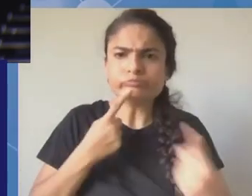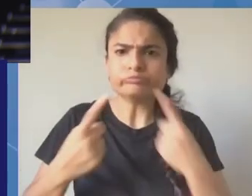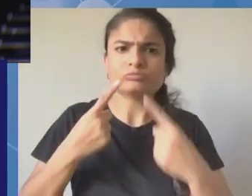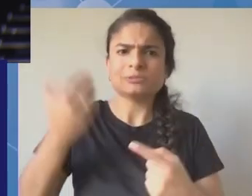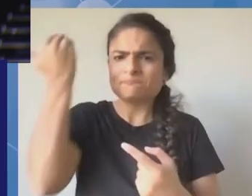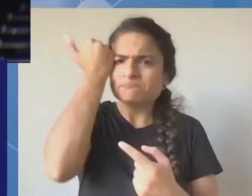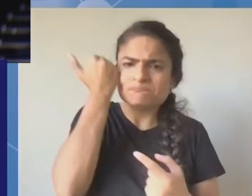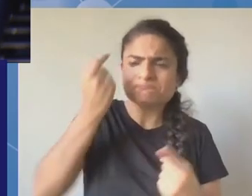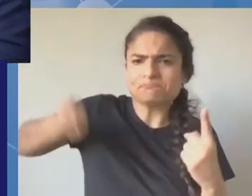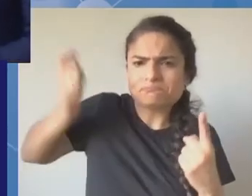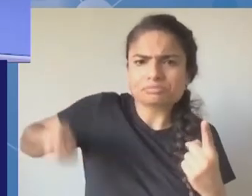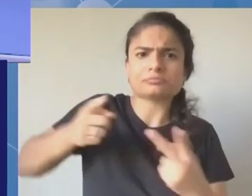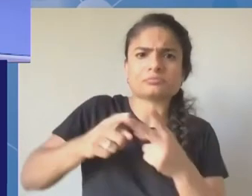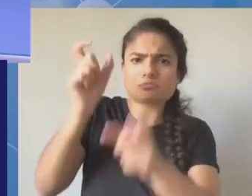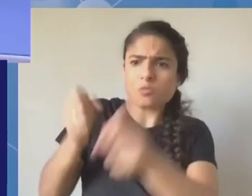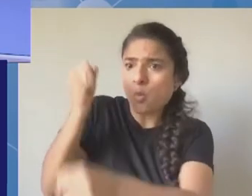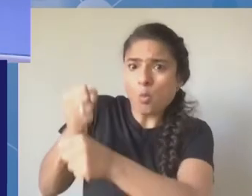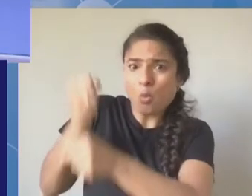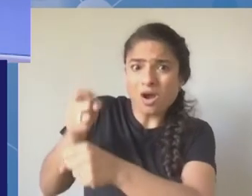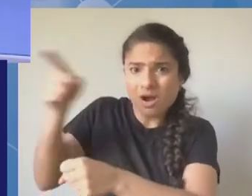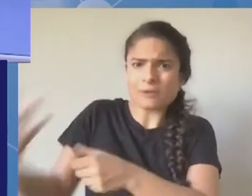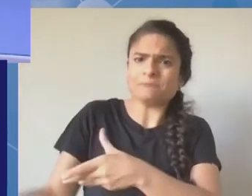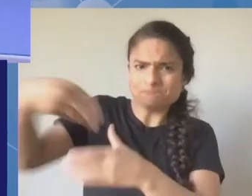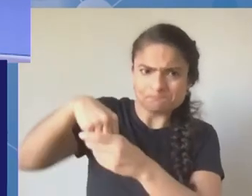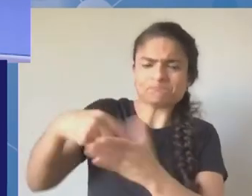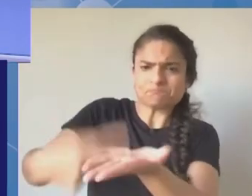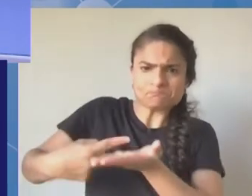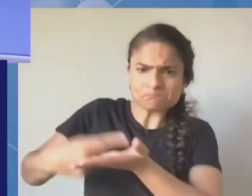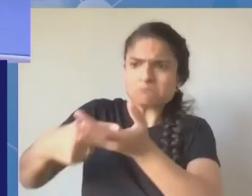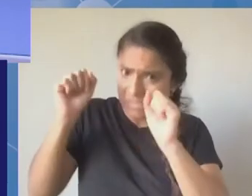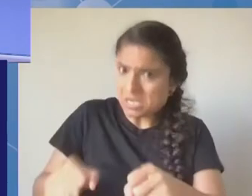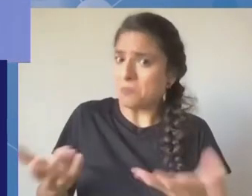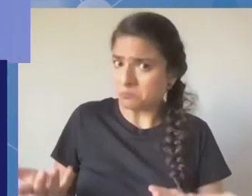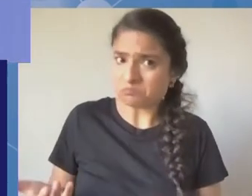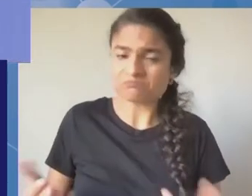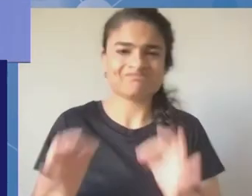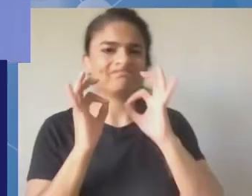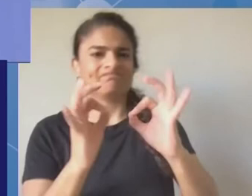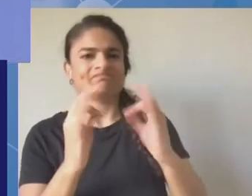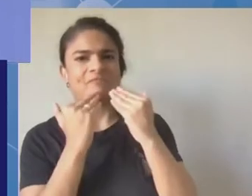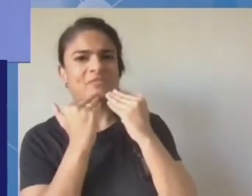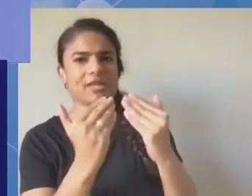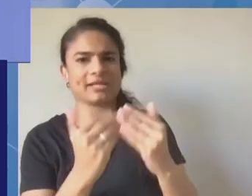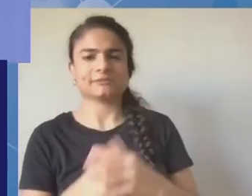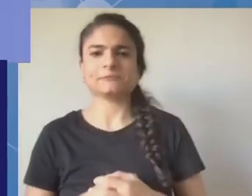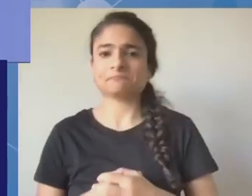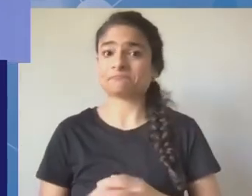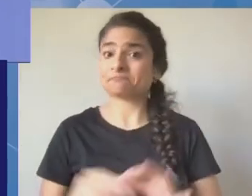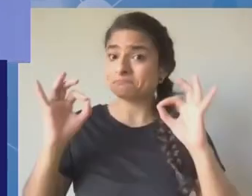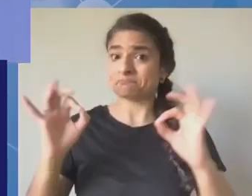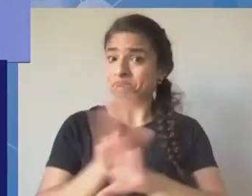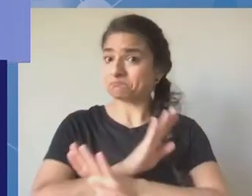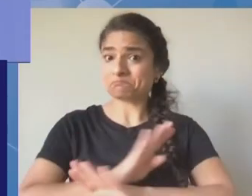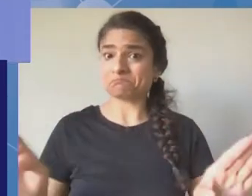官、法院的法官来参加，和检察院等等高等机